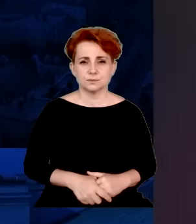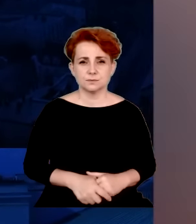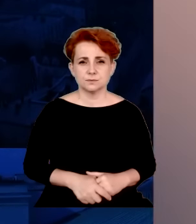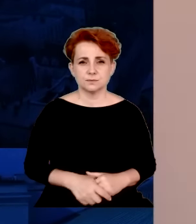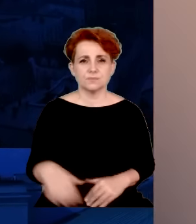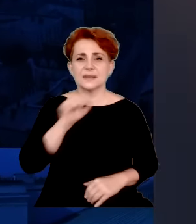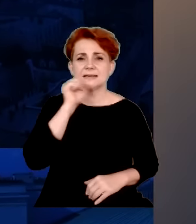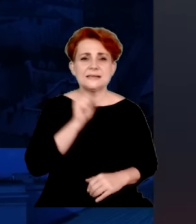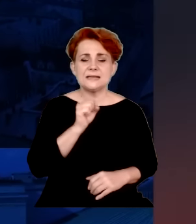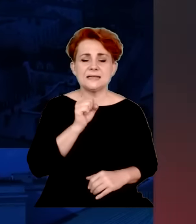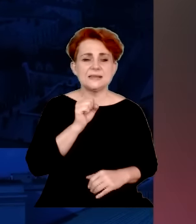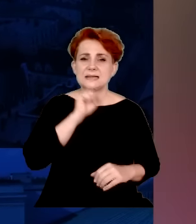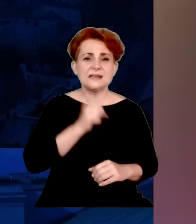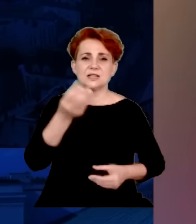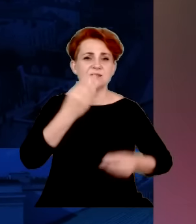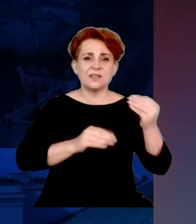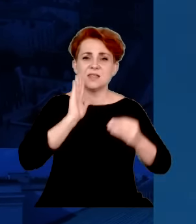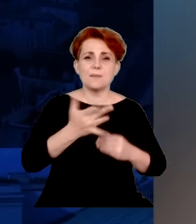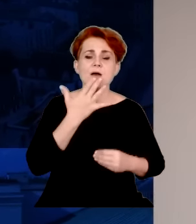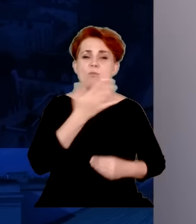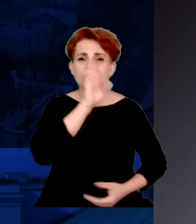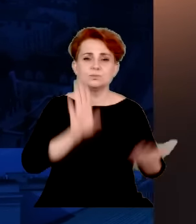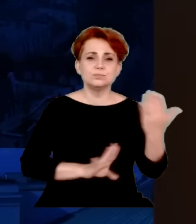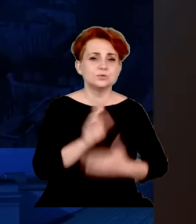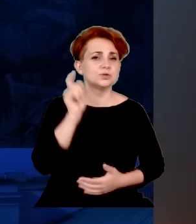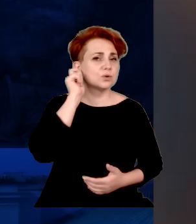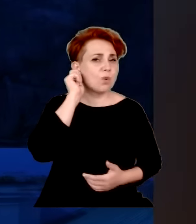Nigdy więcej nie będziesz mówiła w imieniu polskich kobiet.